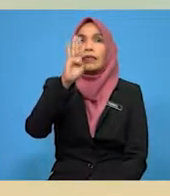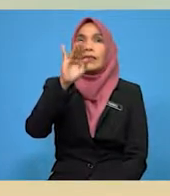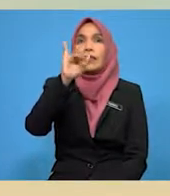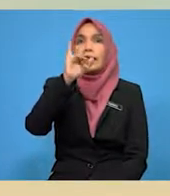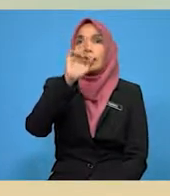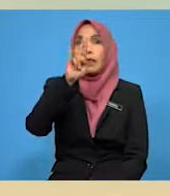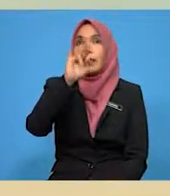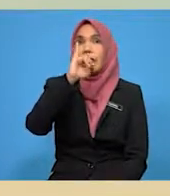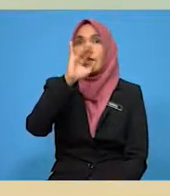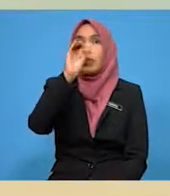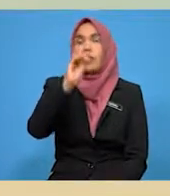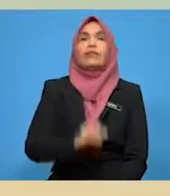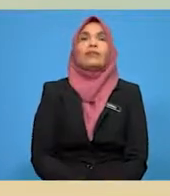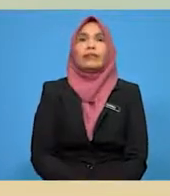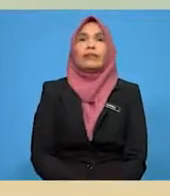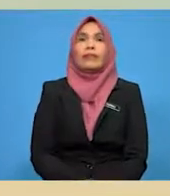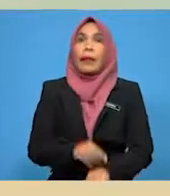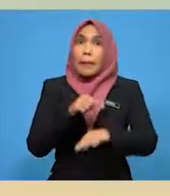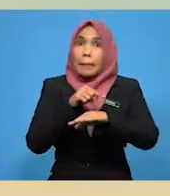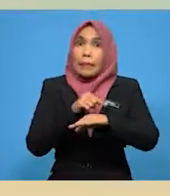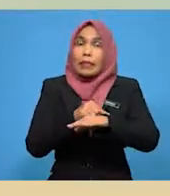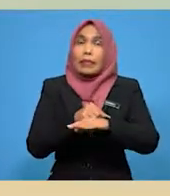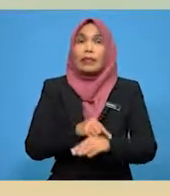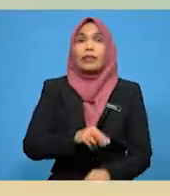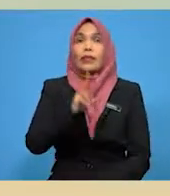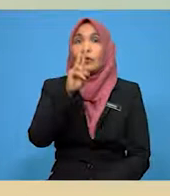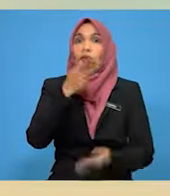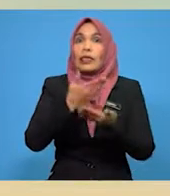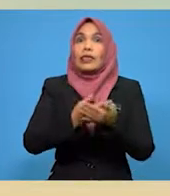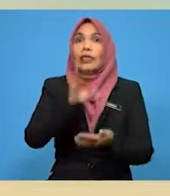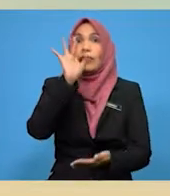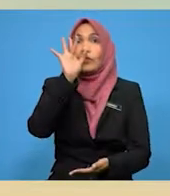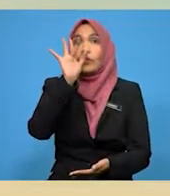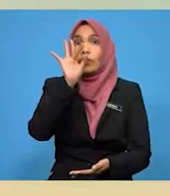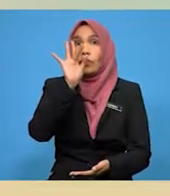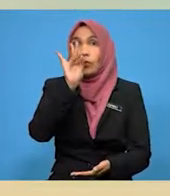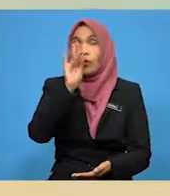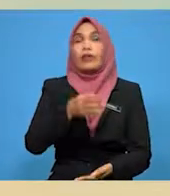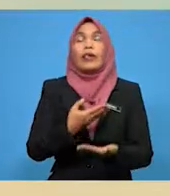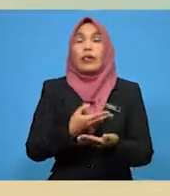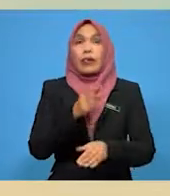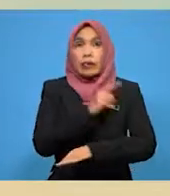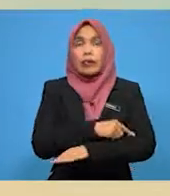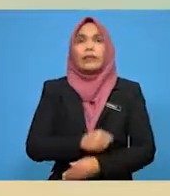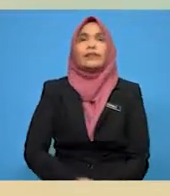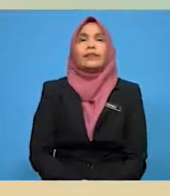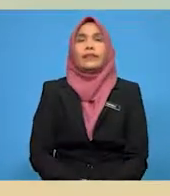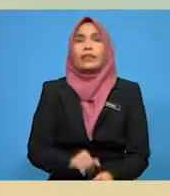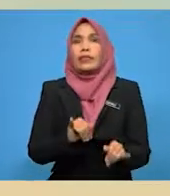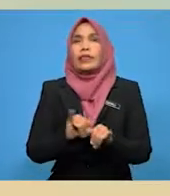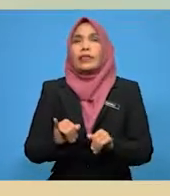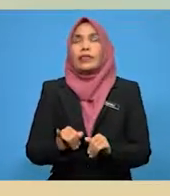Jangka masa penyimpanan biasanya 2 hingga 7 hari. Jika penyimpanan melebihi tempoh